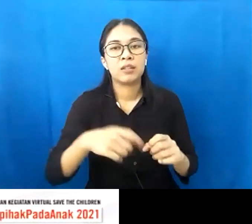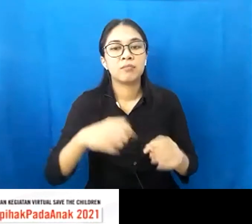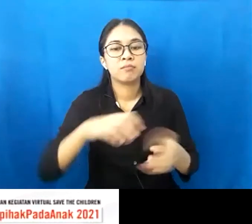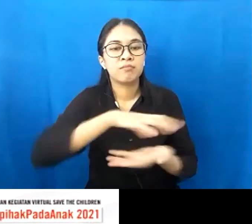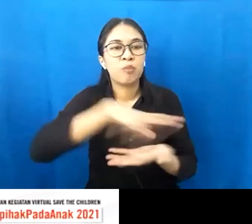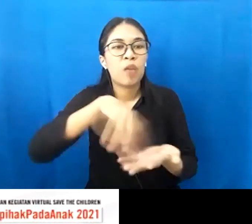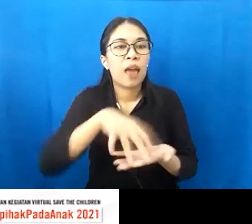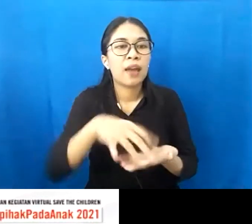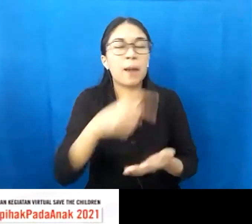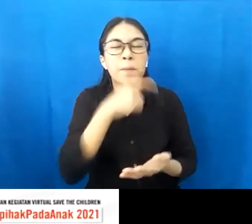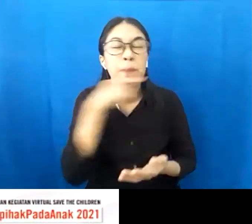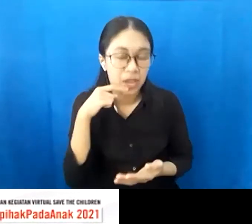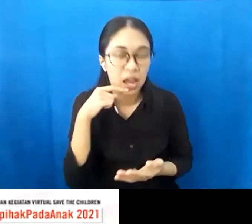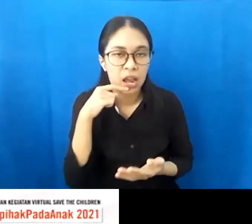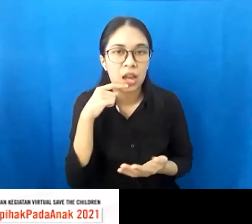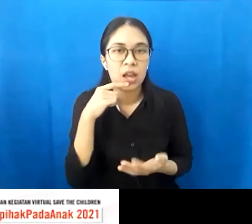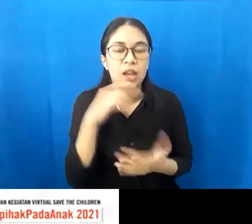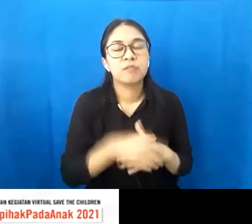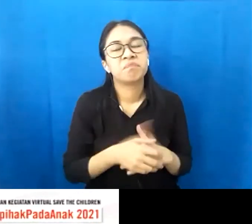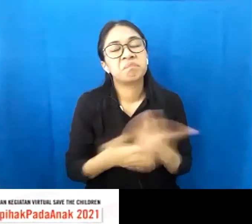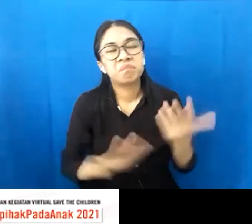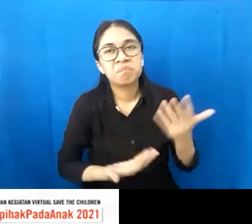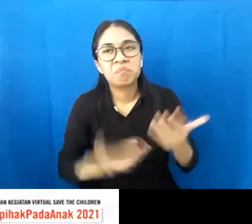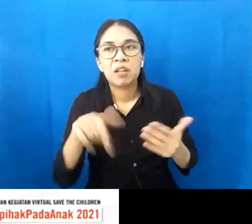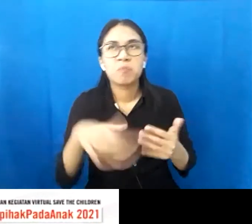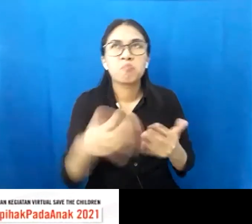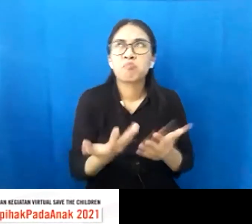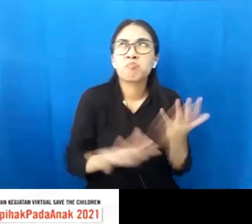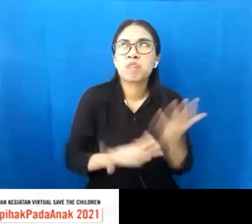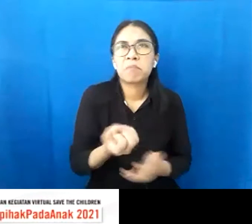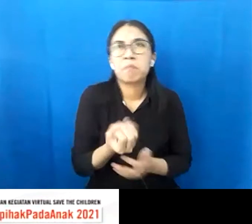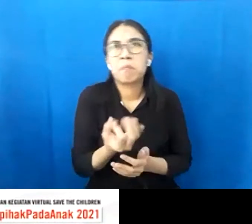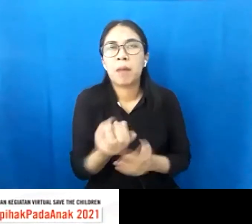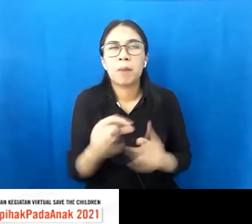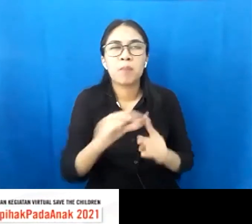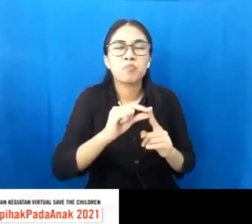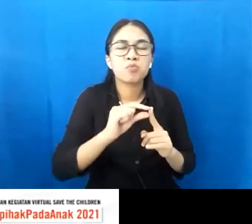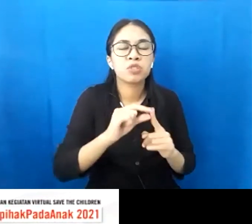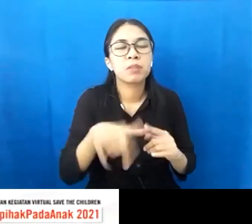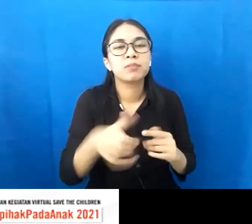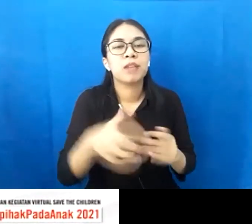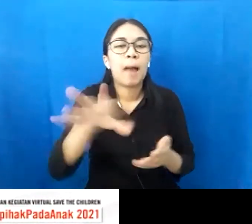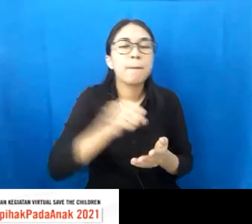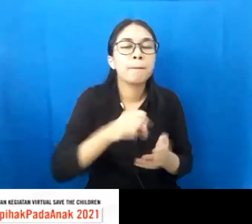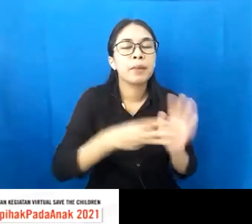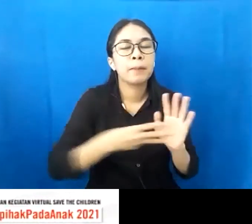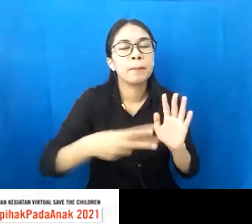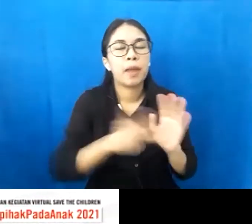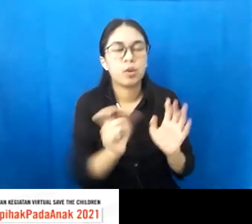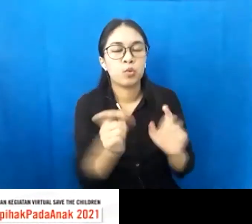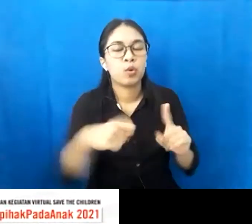akhirnya hanya berapa puskesmas yang bisa mengambil menu Kalakarya. Gitu. Iya.